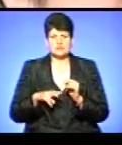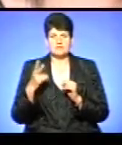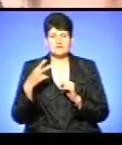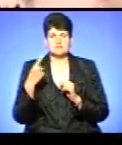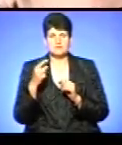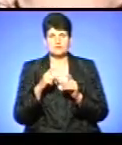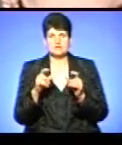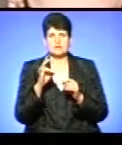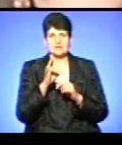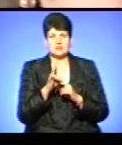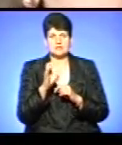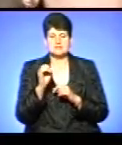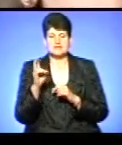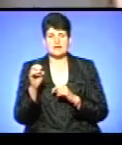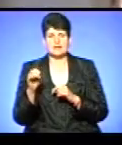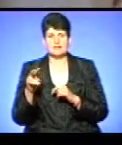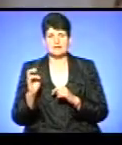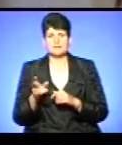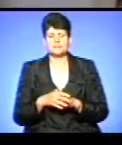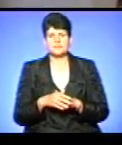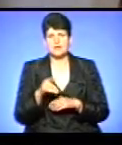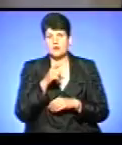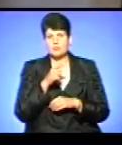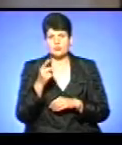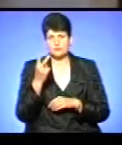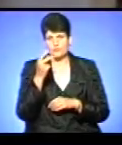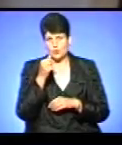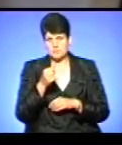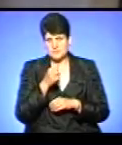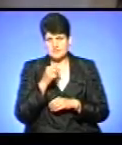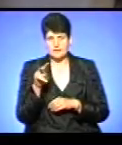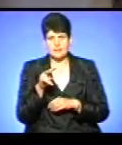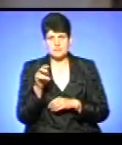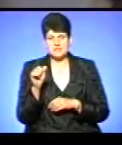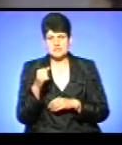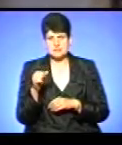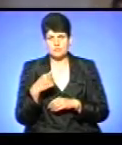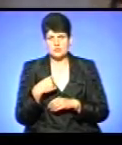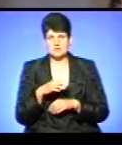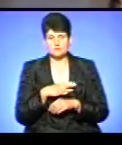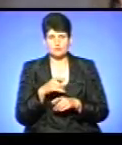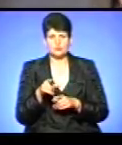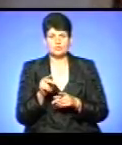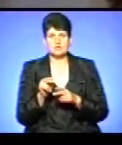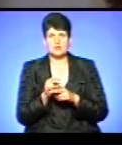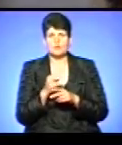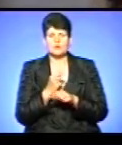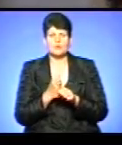21-ї школи Наталія Секелик. Протягом 2 місяців, липень і серпень, у нас відбувалися тут ремонтні